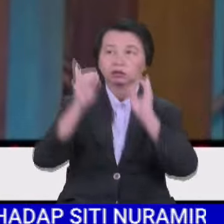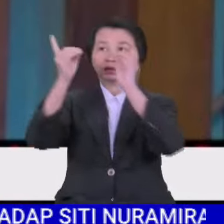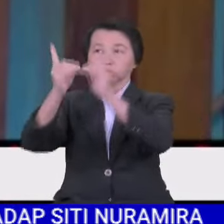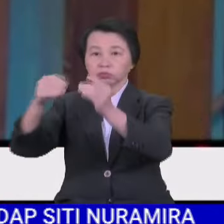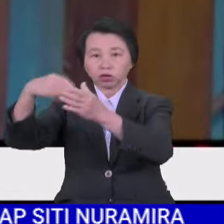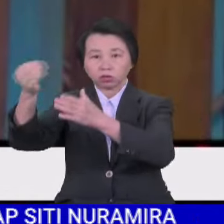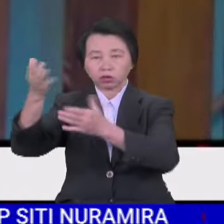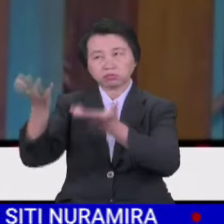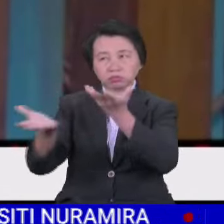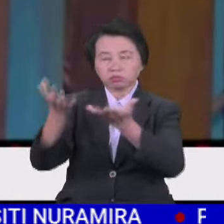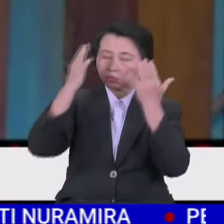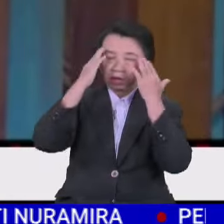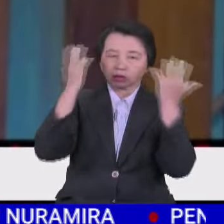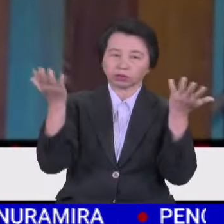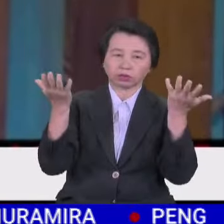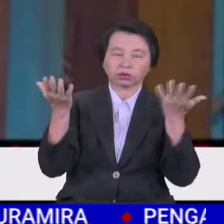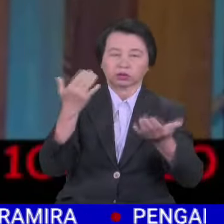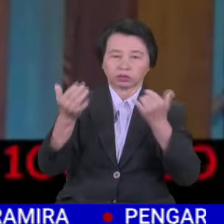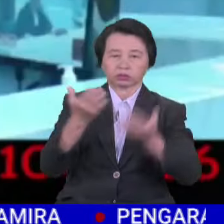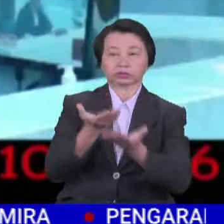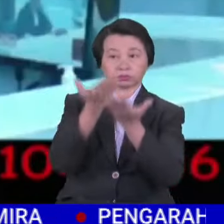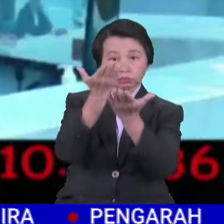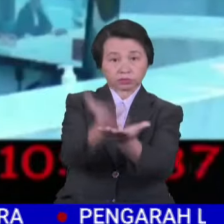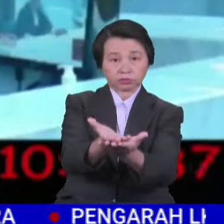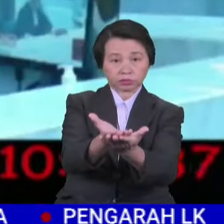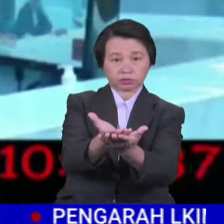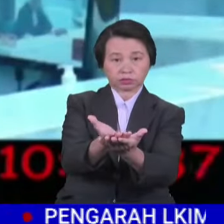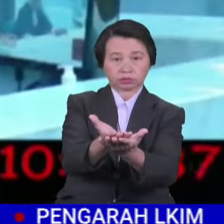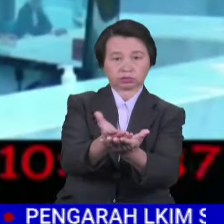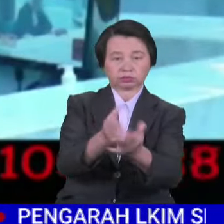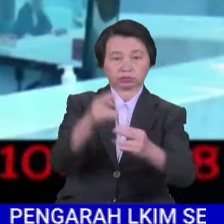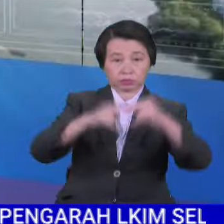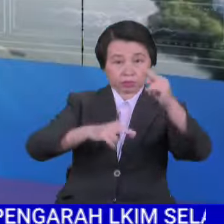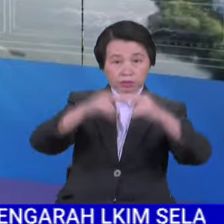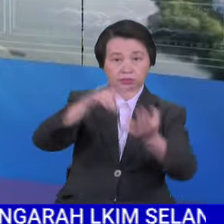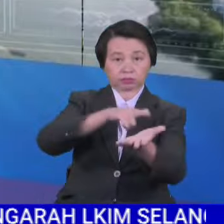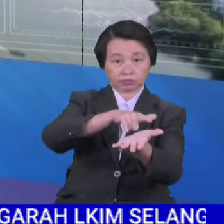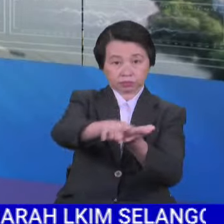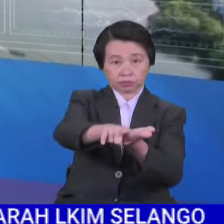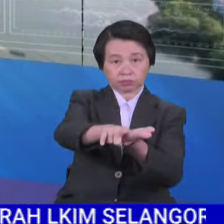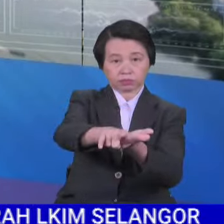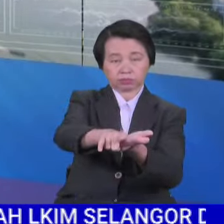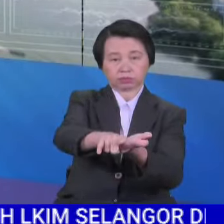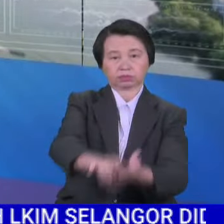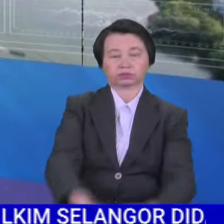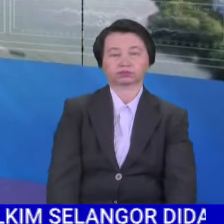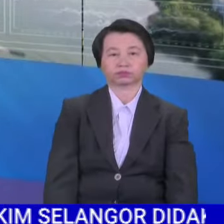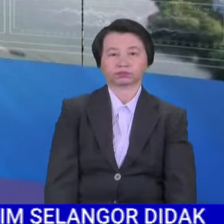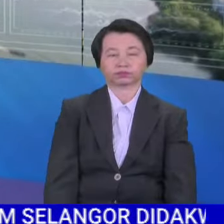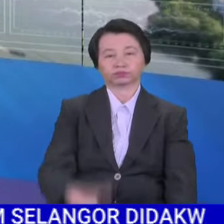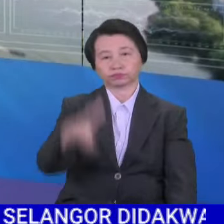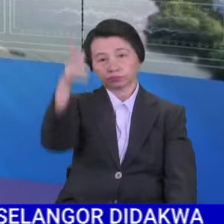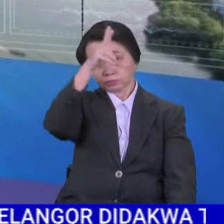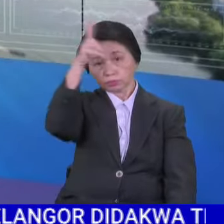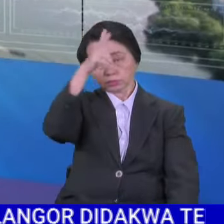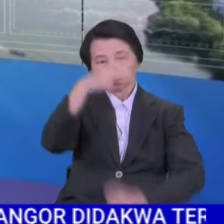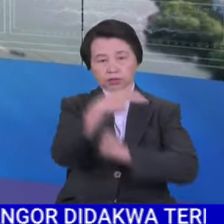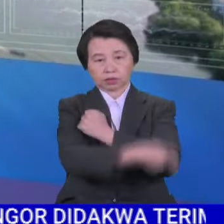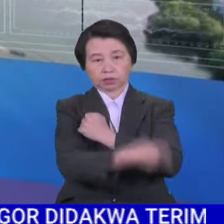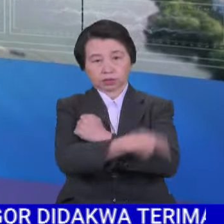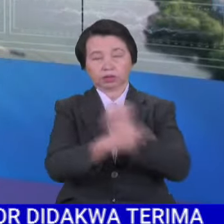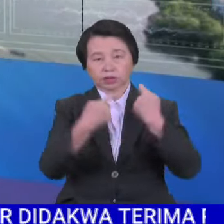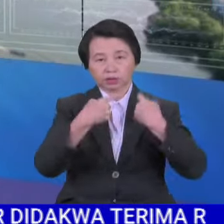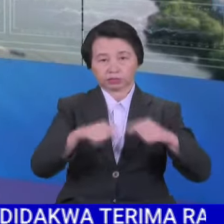daerah penemu mencadangkan pembangunan report if Hai sementara itu kerajaan Negeri